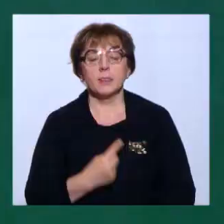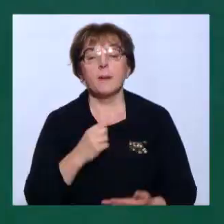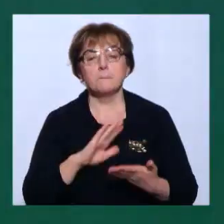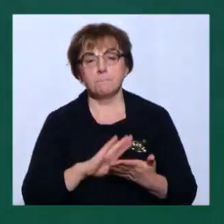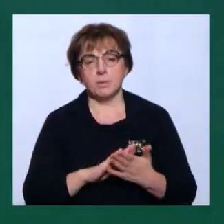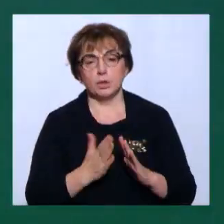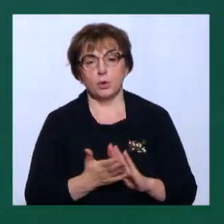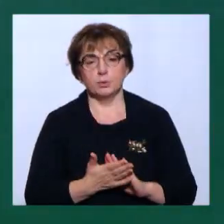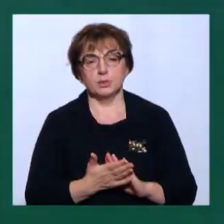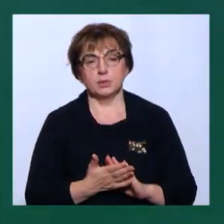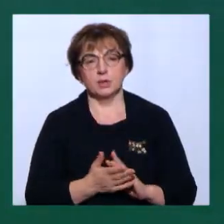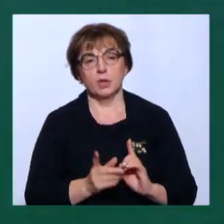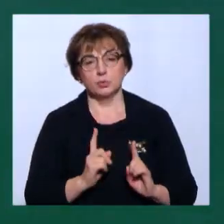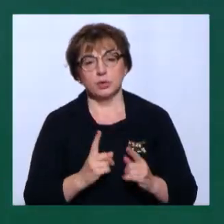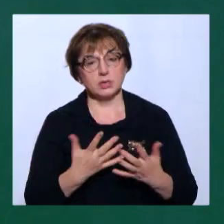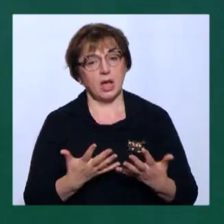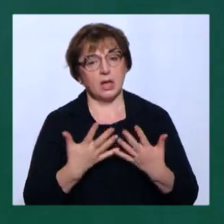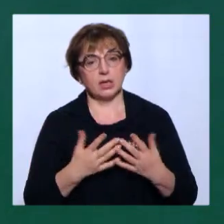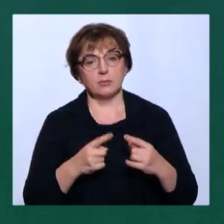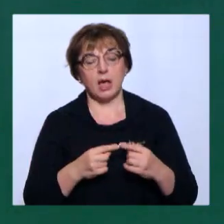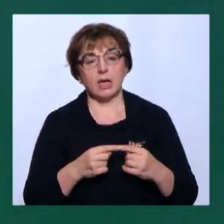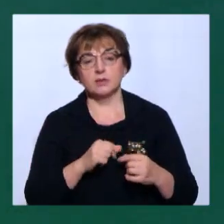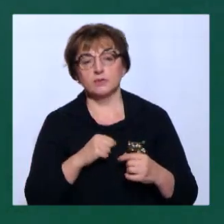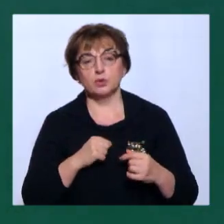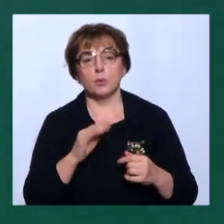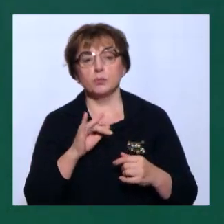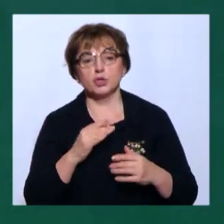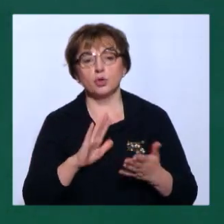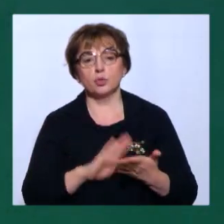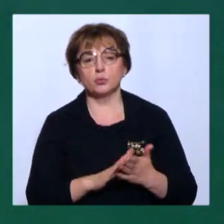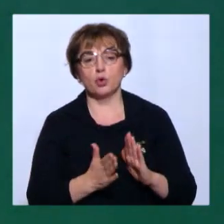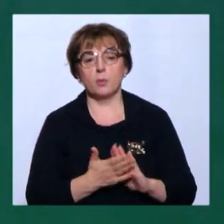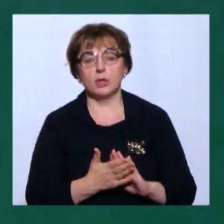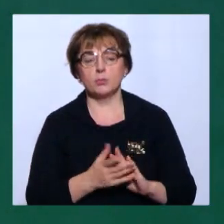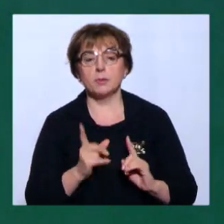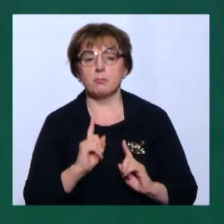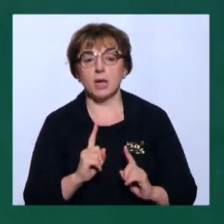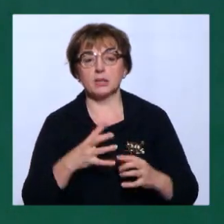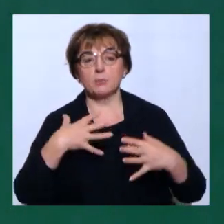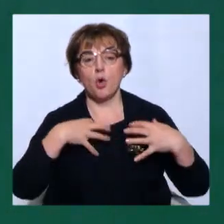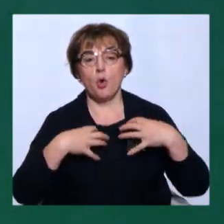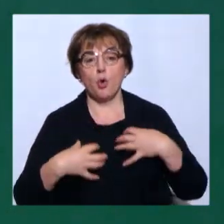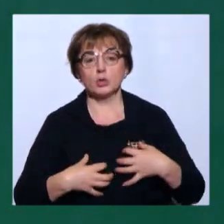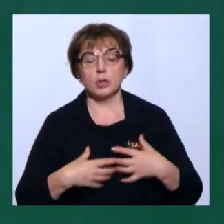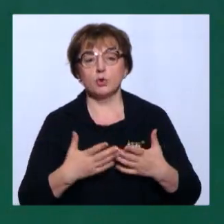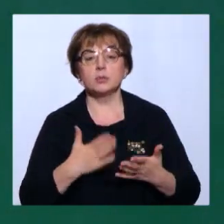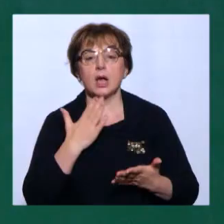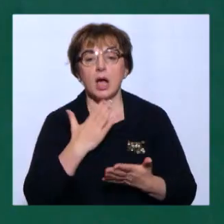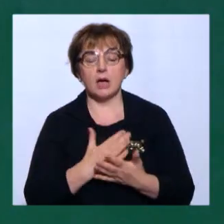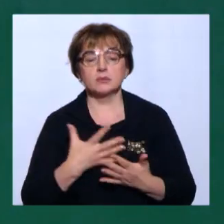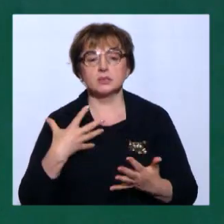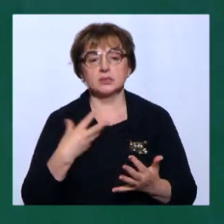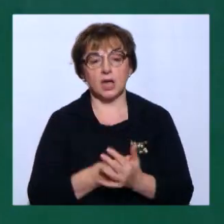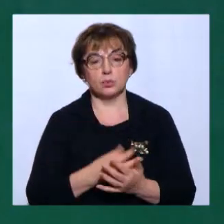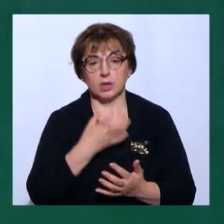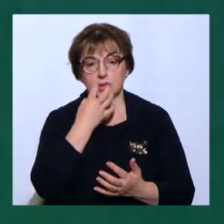პირობითად, თუმცა ეს არ გამოხატავს ამ ფიზიოლოგიურ მდგომარეობას, მაგრამ ორგანიზმებს, რომელთაც აქვთ საკუთარი